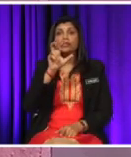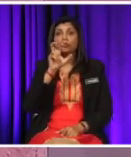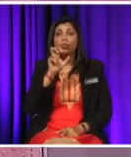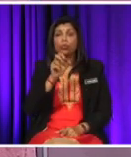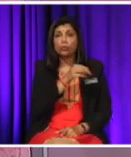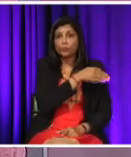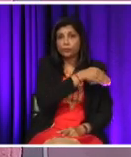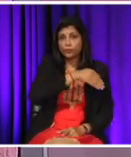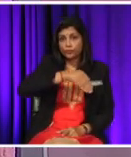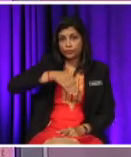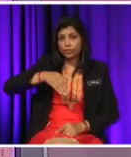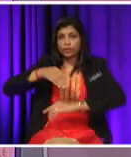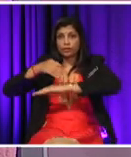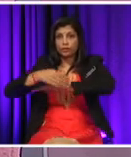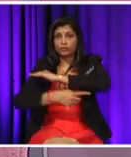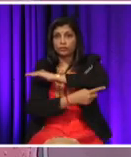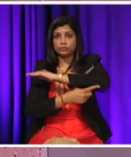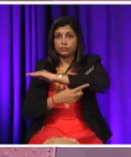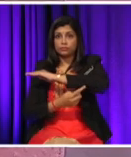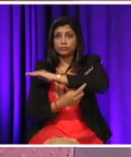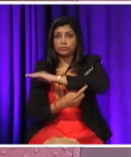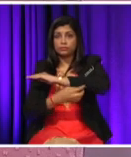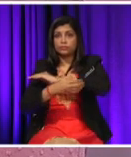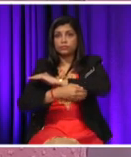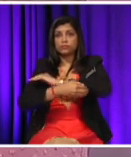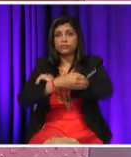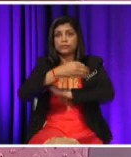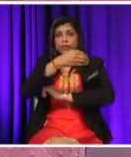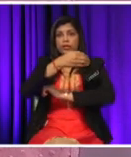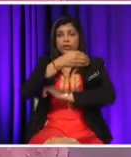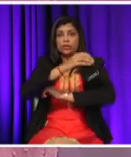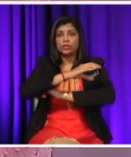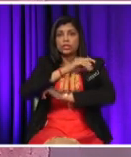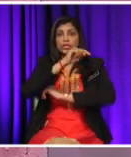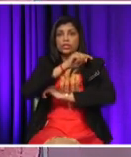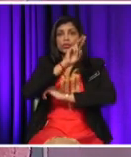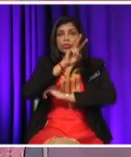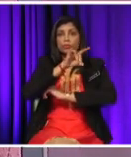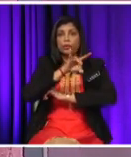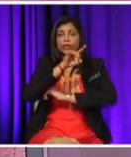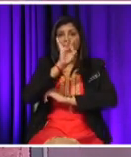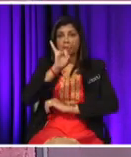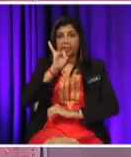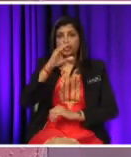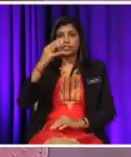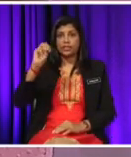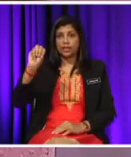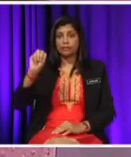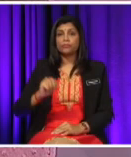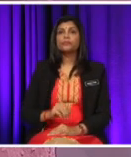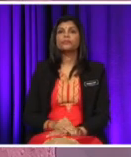kalau ada Pensi m Oke 30 derajat Celcius 28 cm Oke